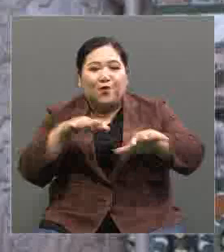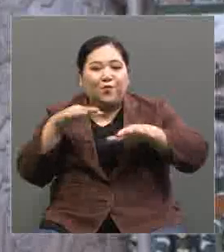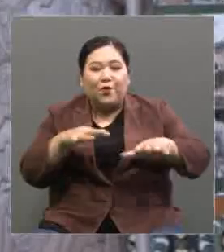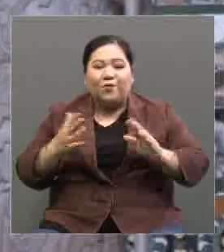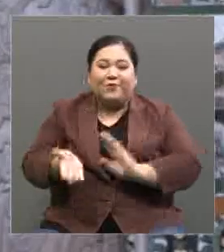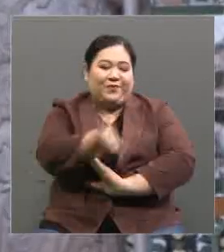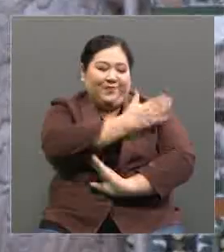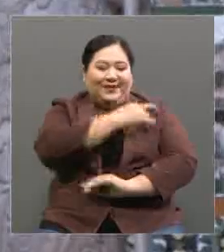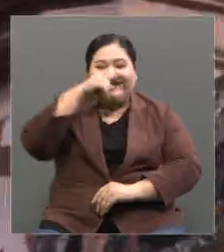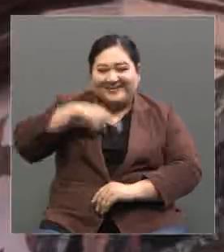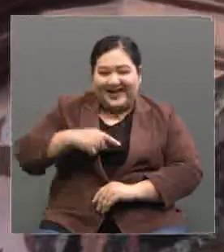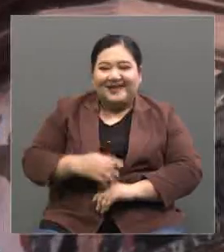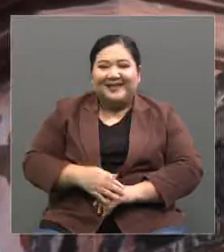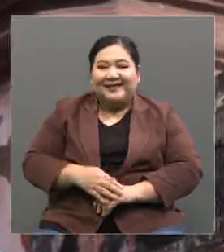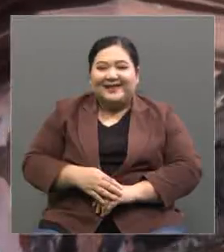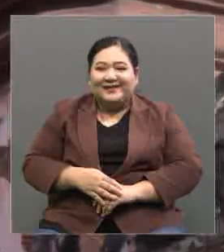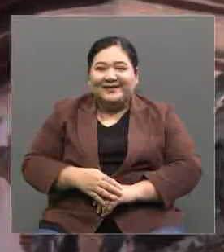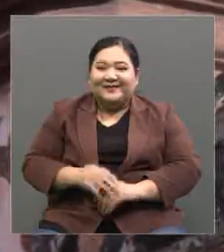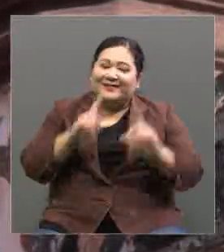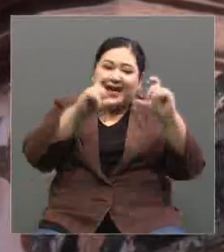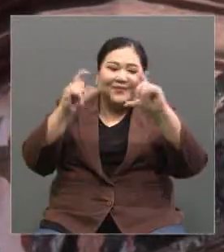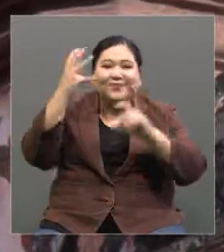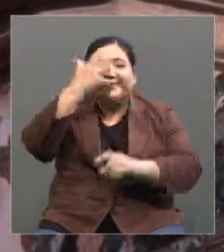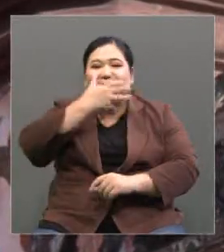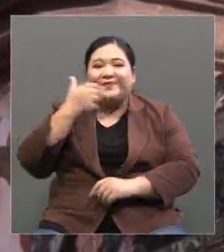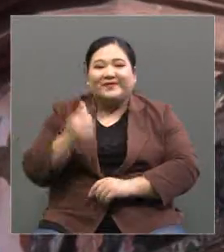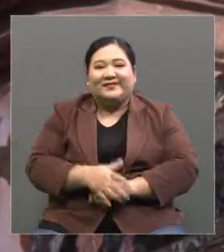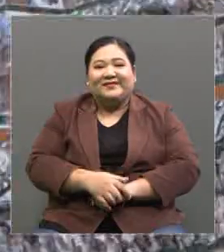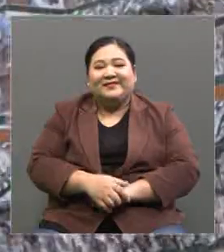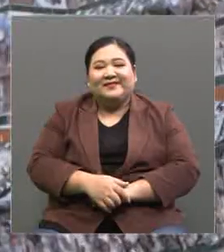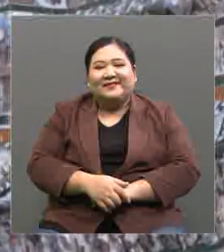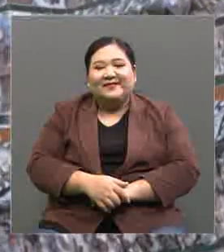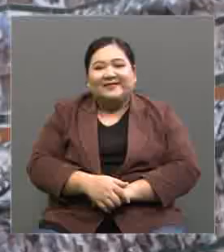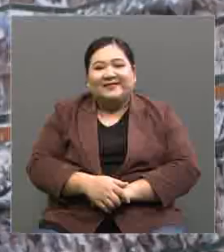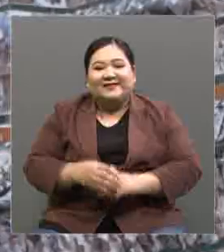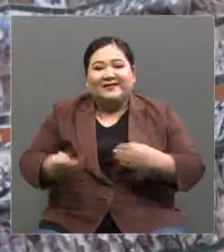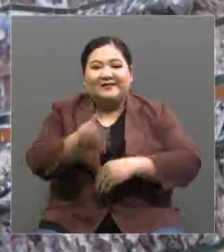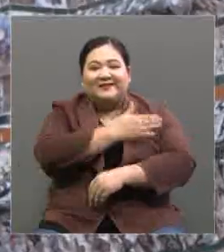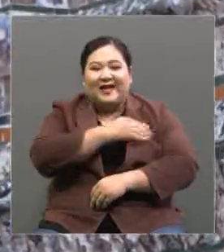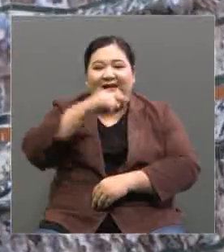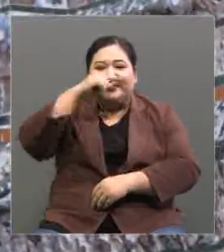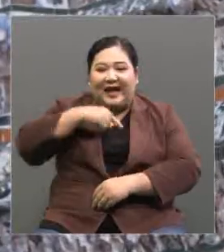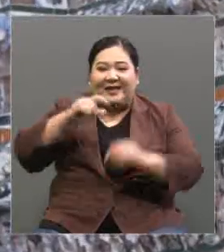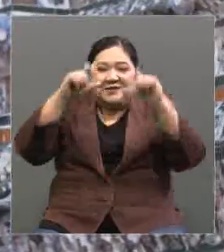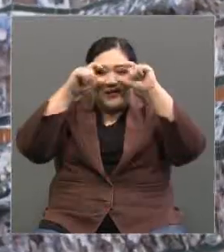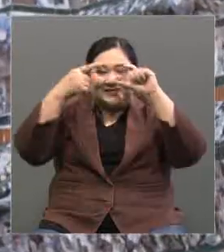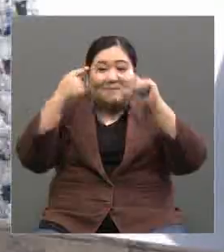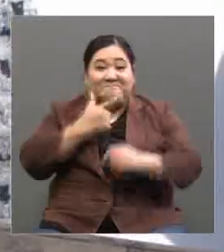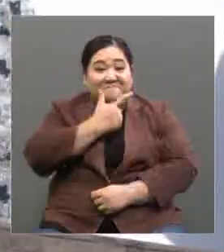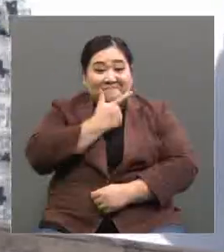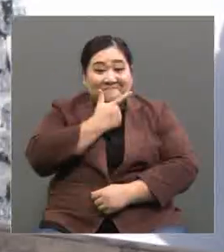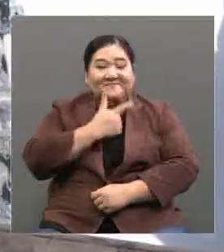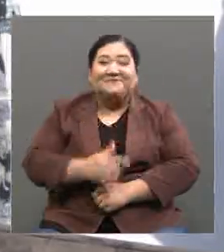ก็ชอบใส่ชุดไทยแล้วก็เดินสวยๆที่วัดถ่ายรูปกันแบบนี้อุ๊ยใส่ชุดไทยแล้วใส่แว่นตาดำนี่ก็เท่ไปอีกอย่างนึงนะ